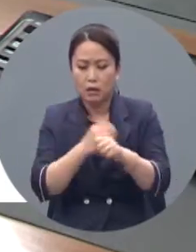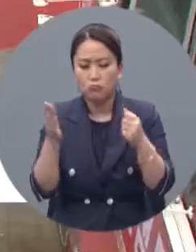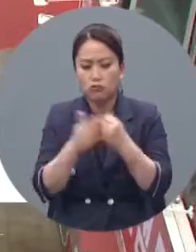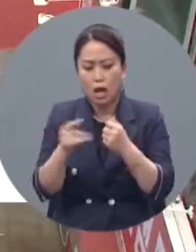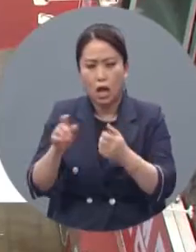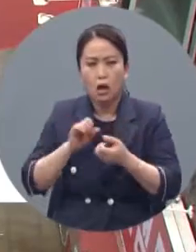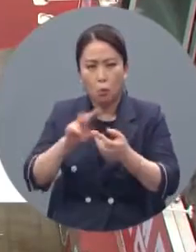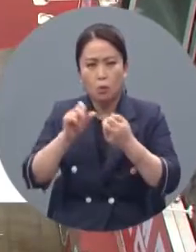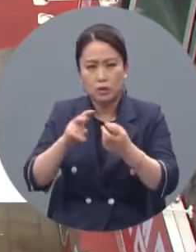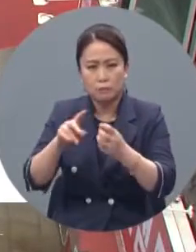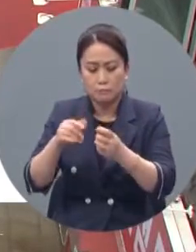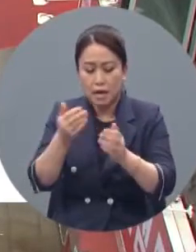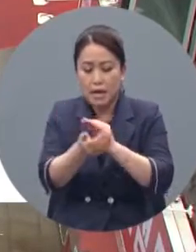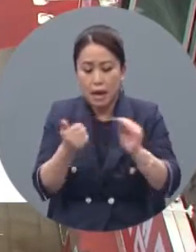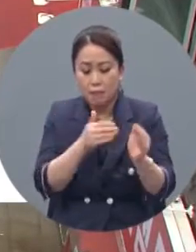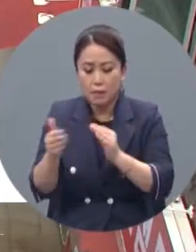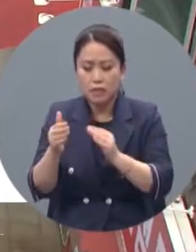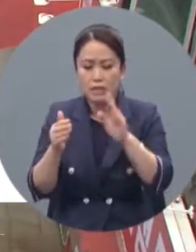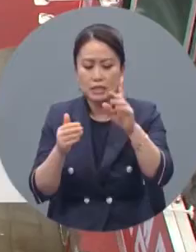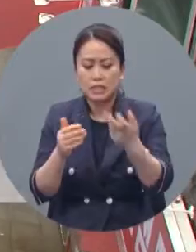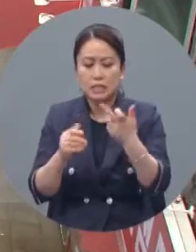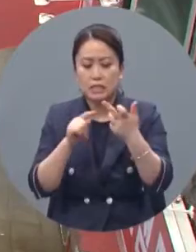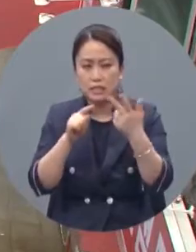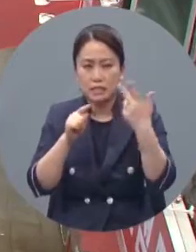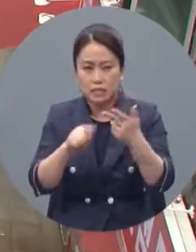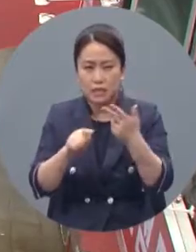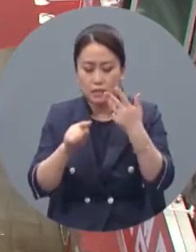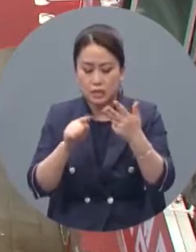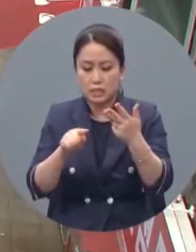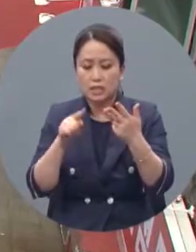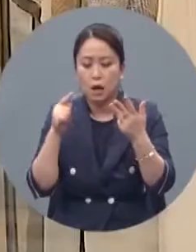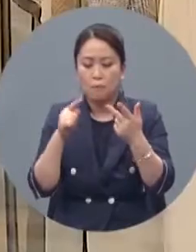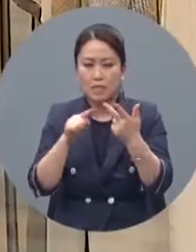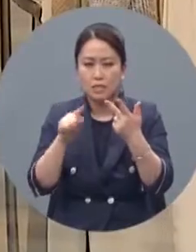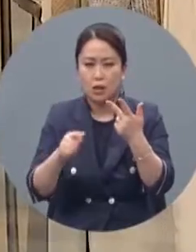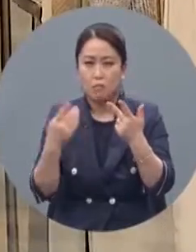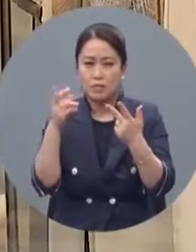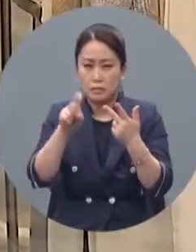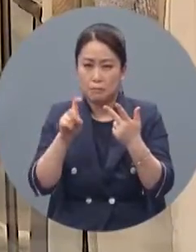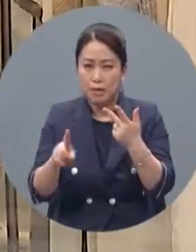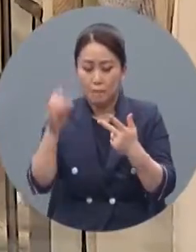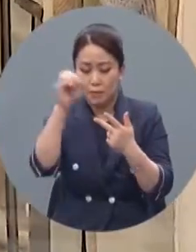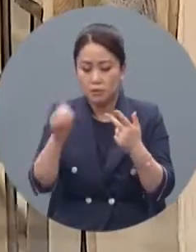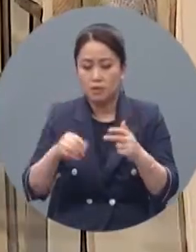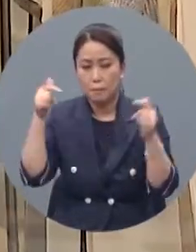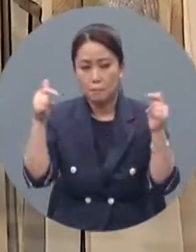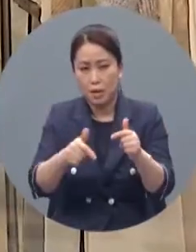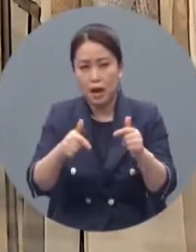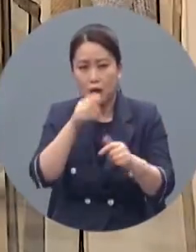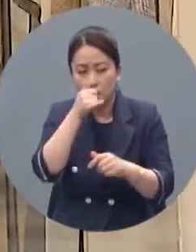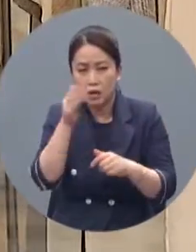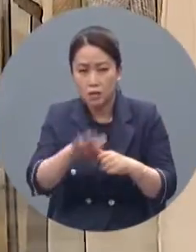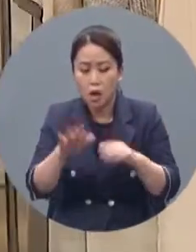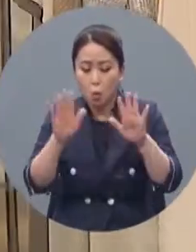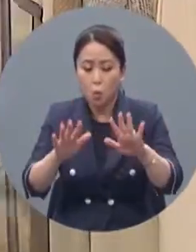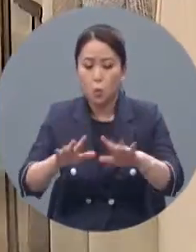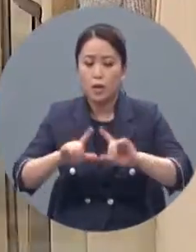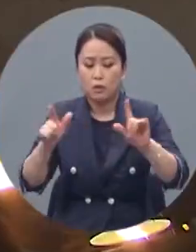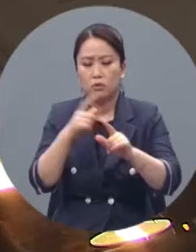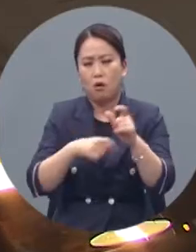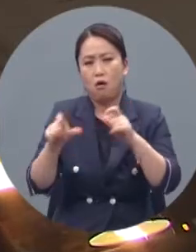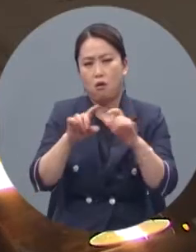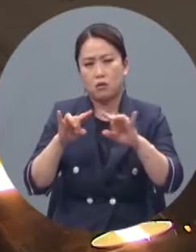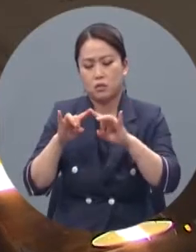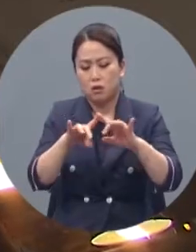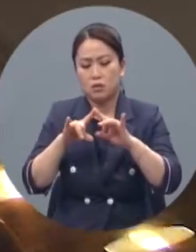내려갔습니다. 올해도 휴가 성수기인 8월 초를 지나면 전력 사용량이 더 늘 것으로 예상됩니다. 정부는 8월